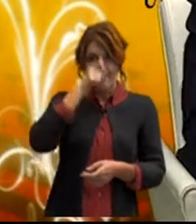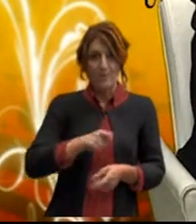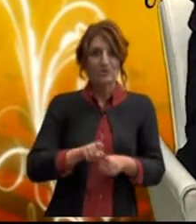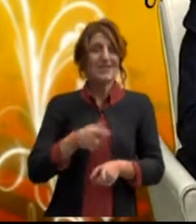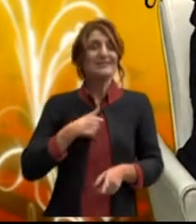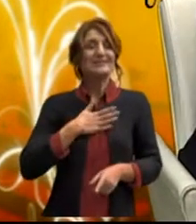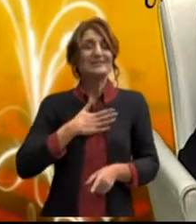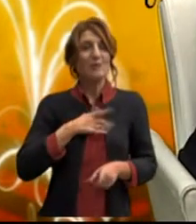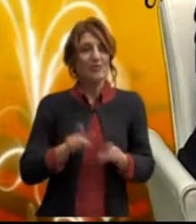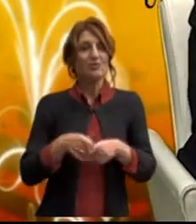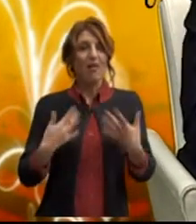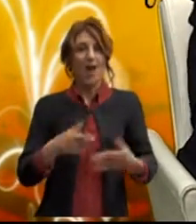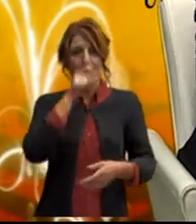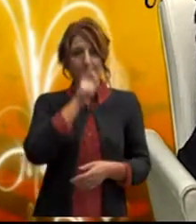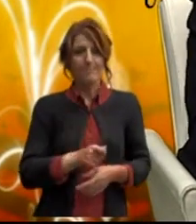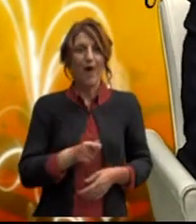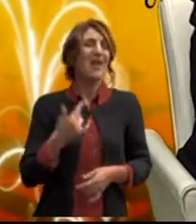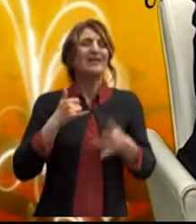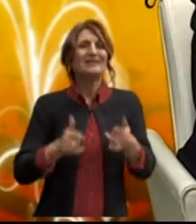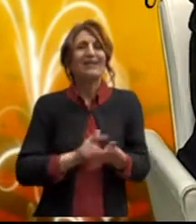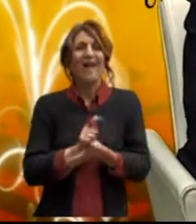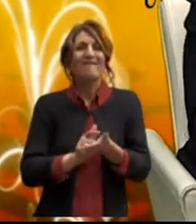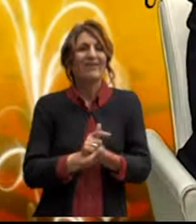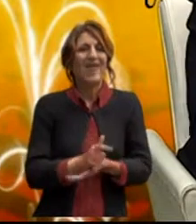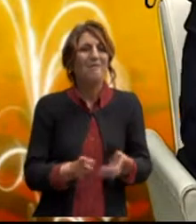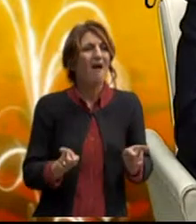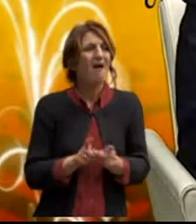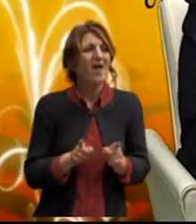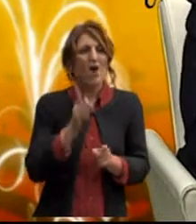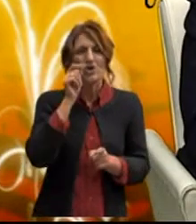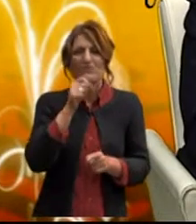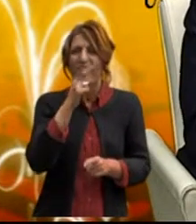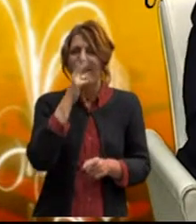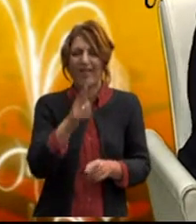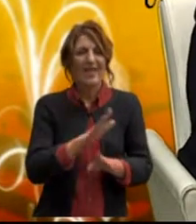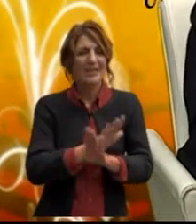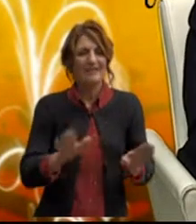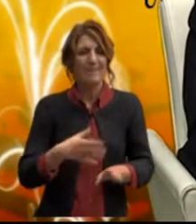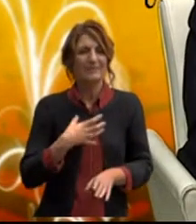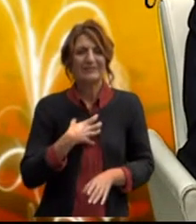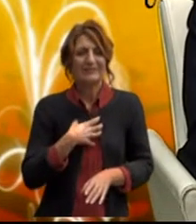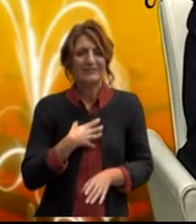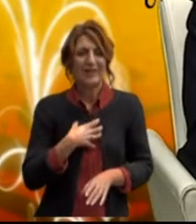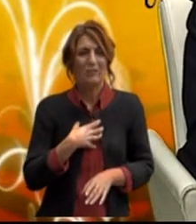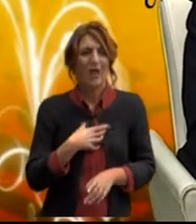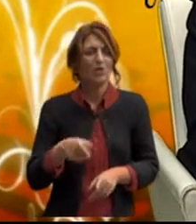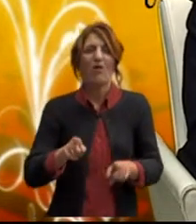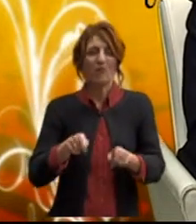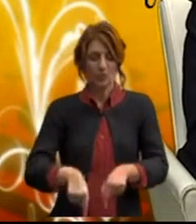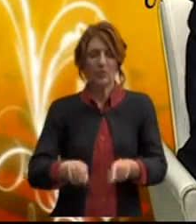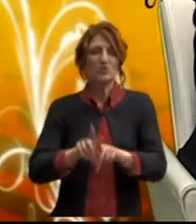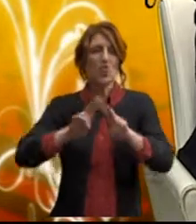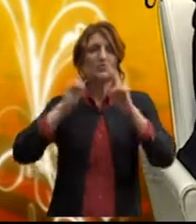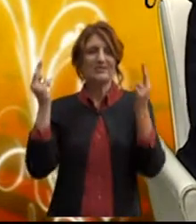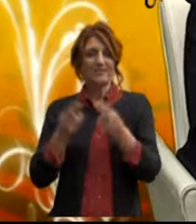Međutim, naš je problem što mi danas živimo u jednoj narcističkoj psihološkoj kulturi. Ali nije to samo kod nas, to je svugdje u svijetu. Radili